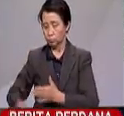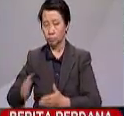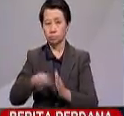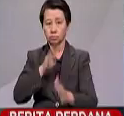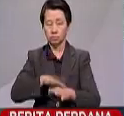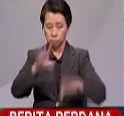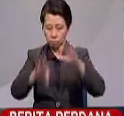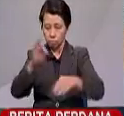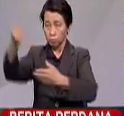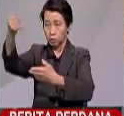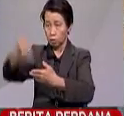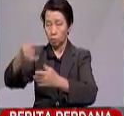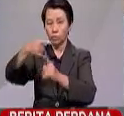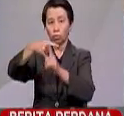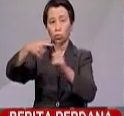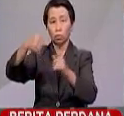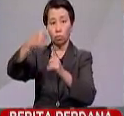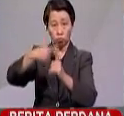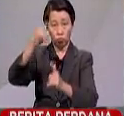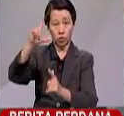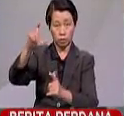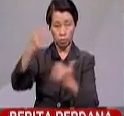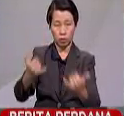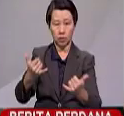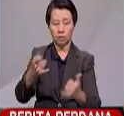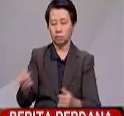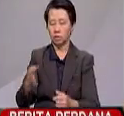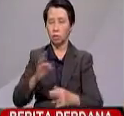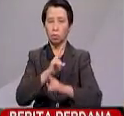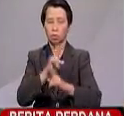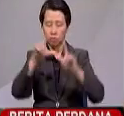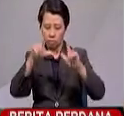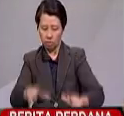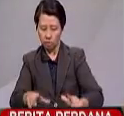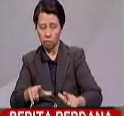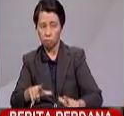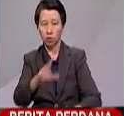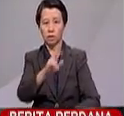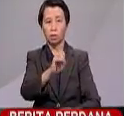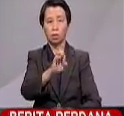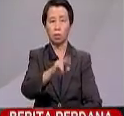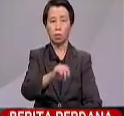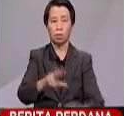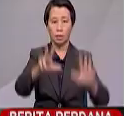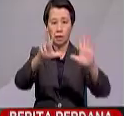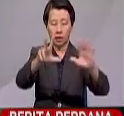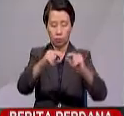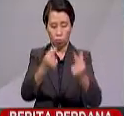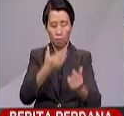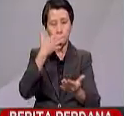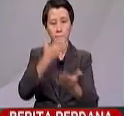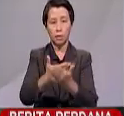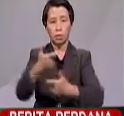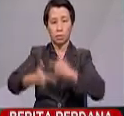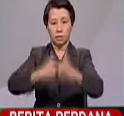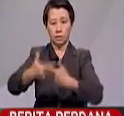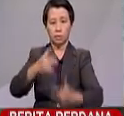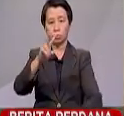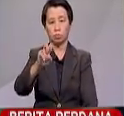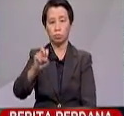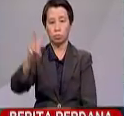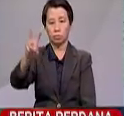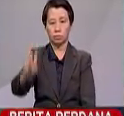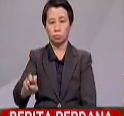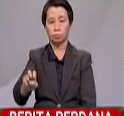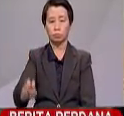pemilihan pemain import pertengahan bulan ini. Berhad menyesalkan untuk meletakkan klub terbabit di 8 kelompok terbaik Liga Super 2020.